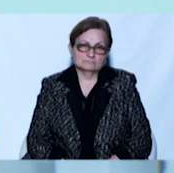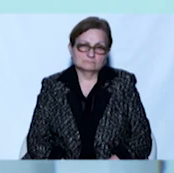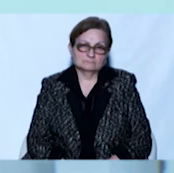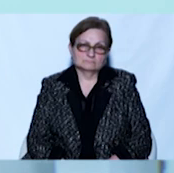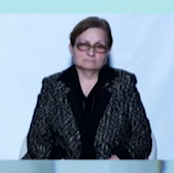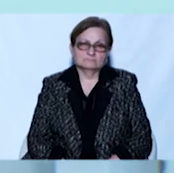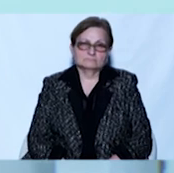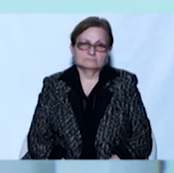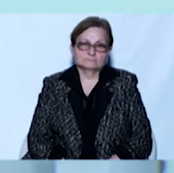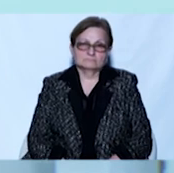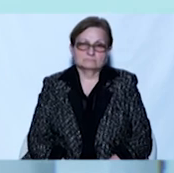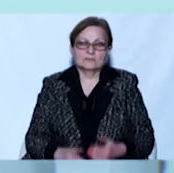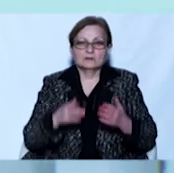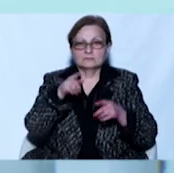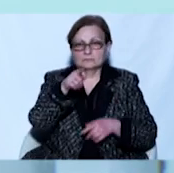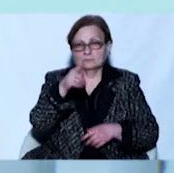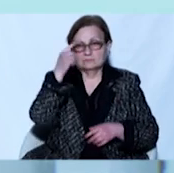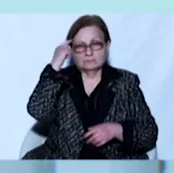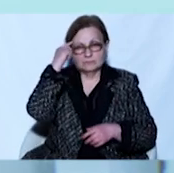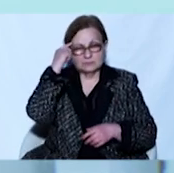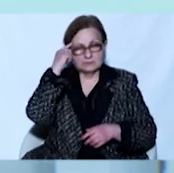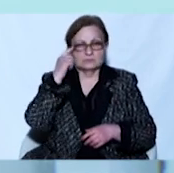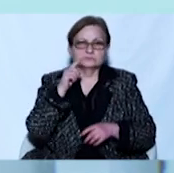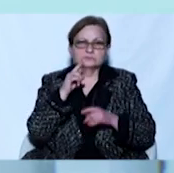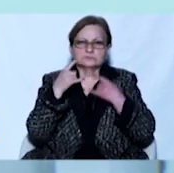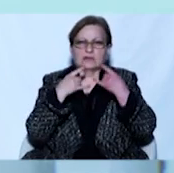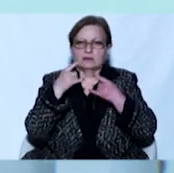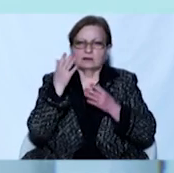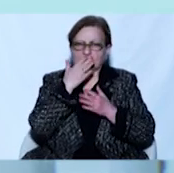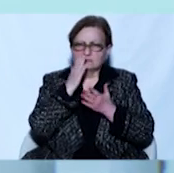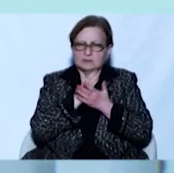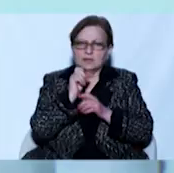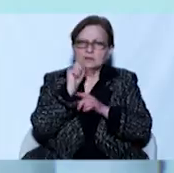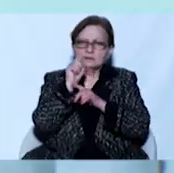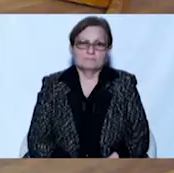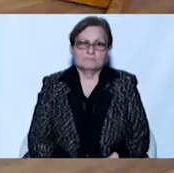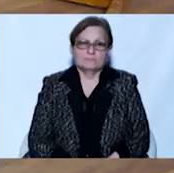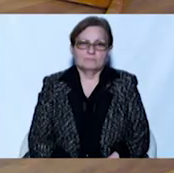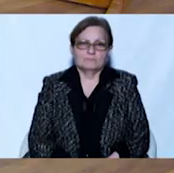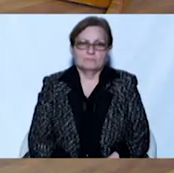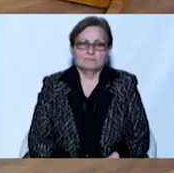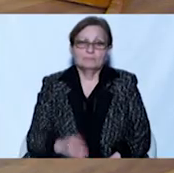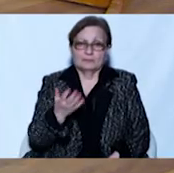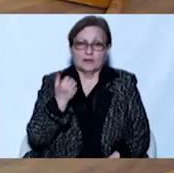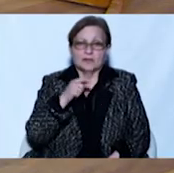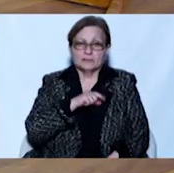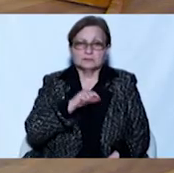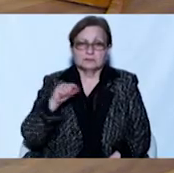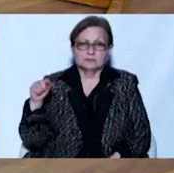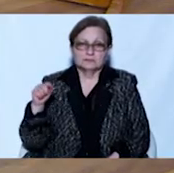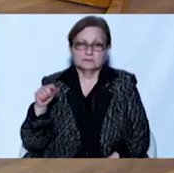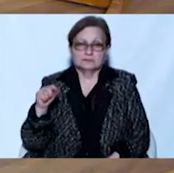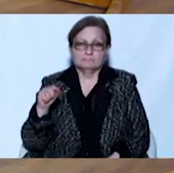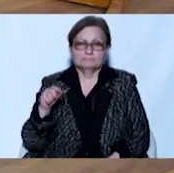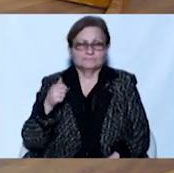თქვენ ფიქრობთ, რომ რადგან ტელეგაკვეთილები გვაქვს, დავალებები არ იქნება. ეს ასე არ არის. აიღეთ კალამი უკვე.